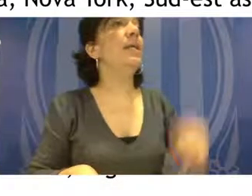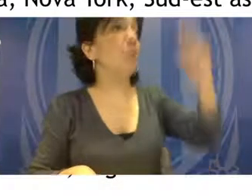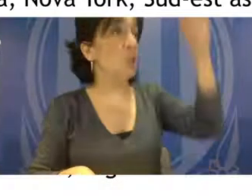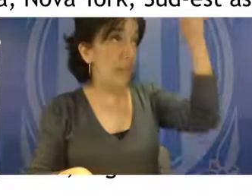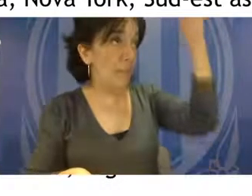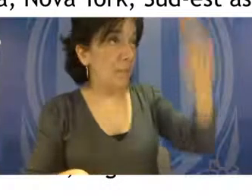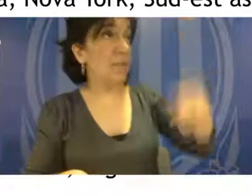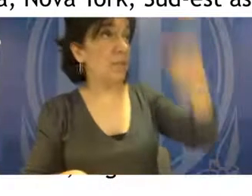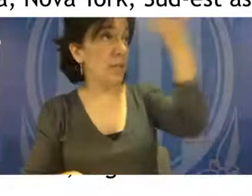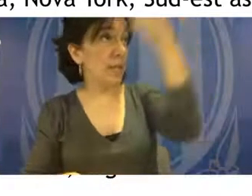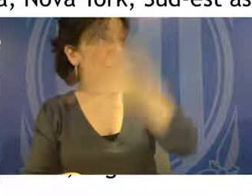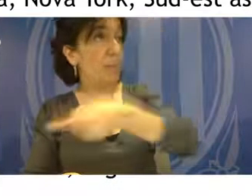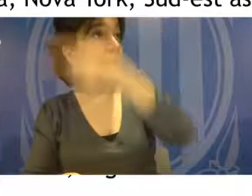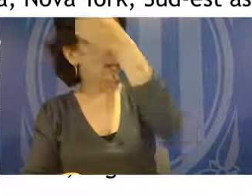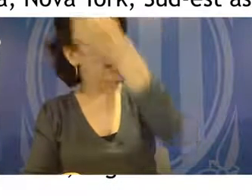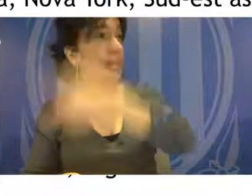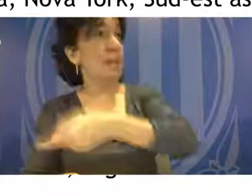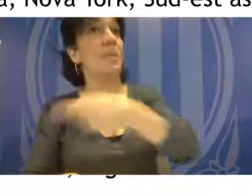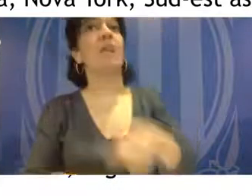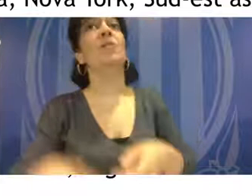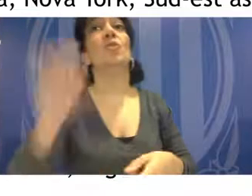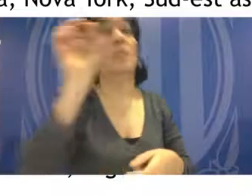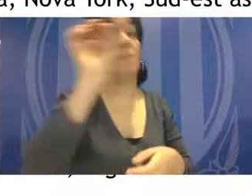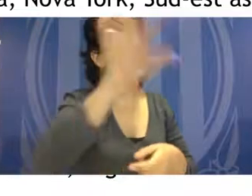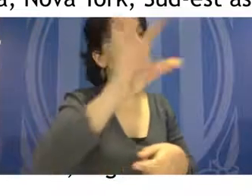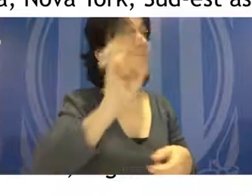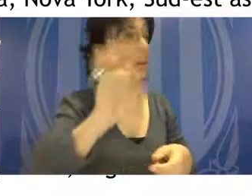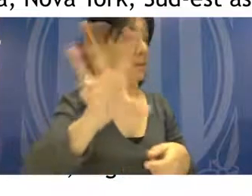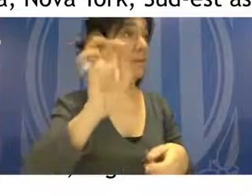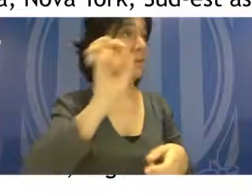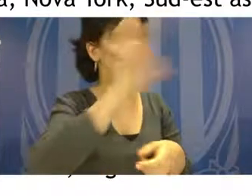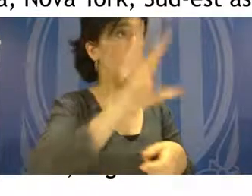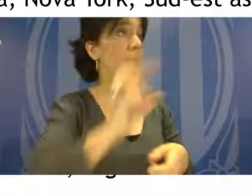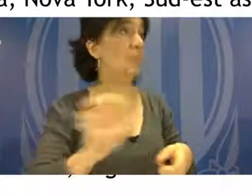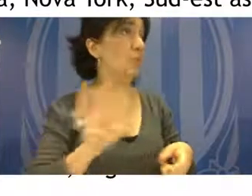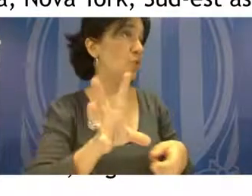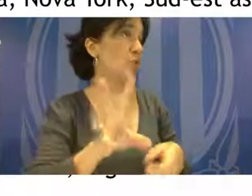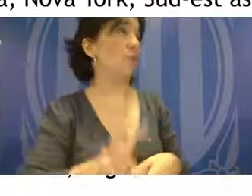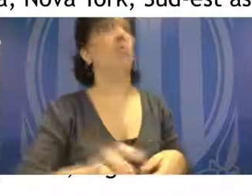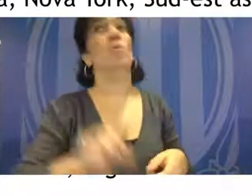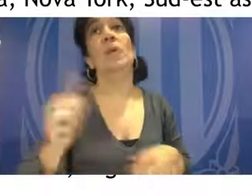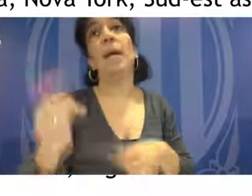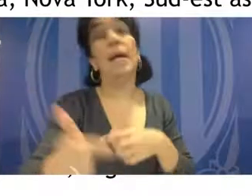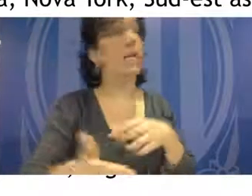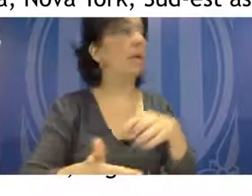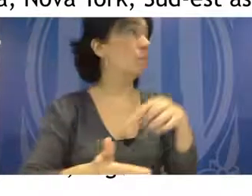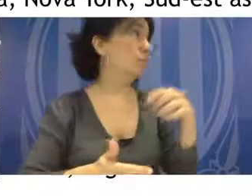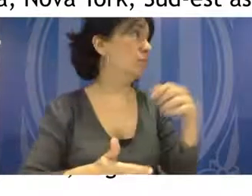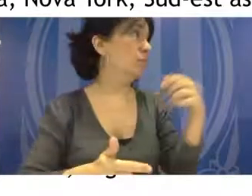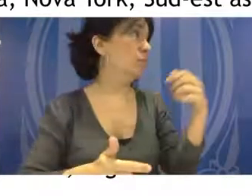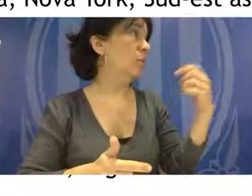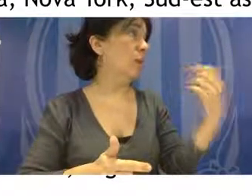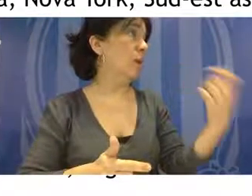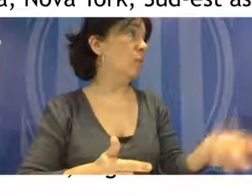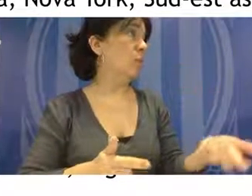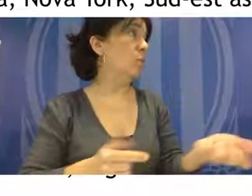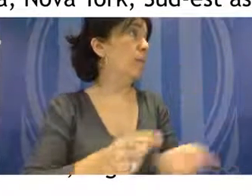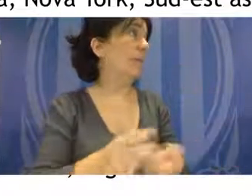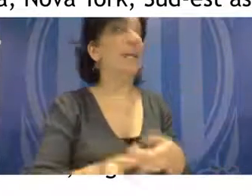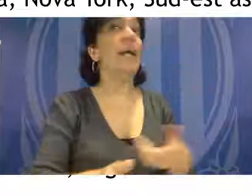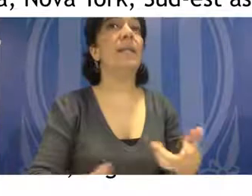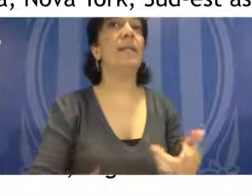i llavors en veure tot el que publiquen en el timeline doncs, també anem fent difusió amb un like,